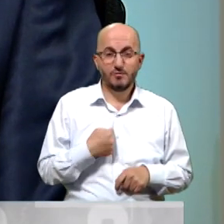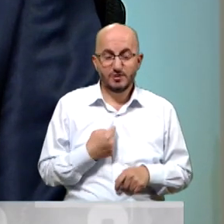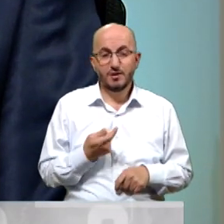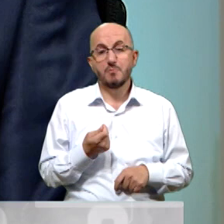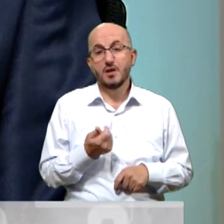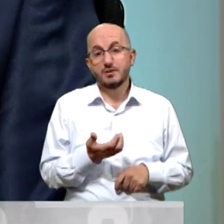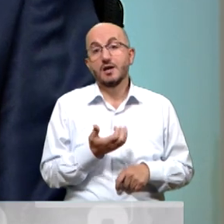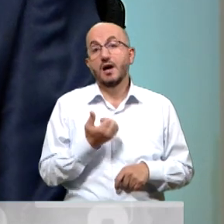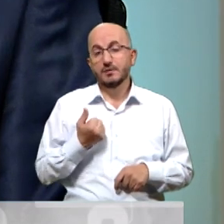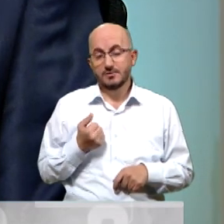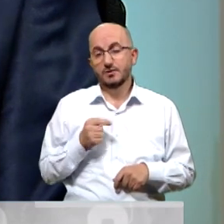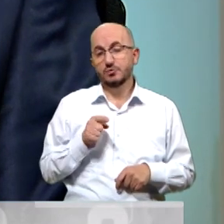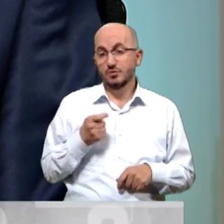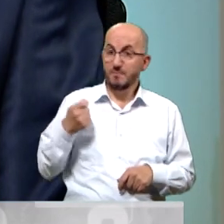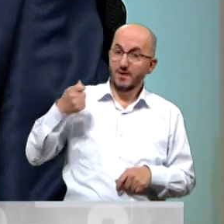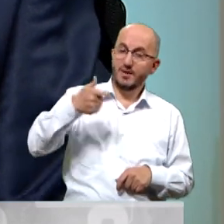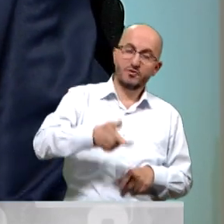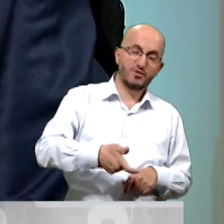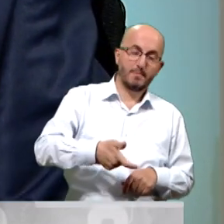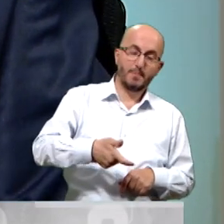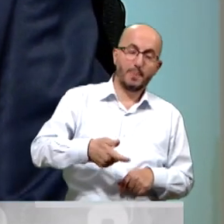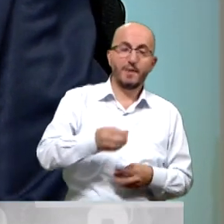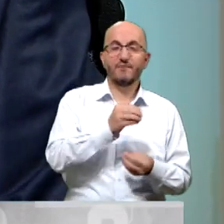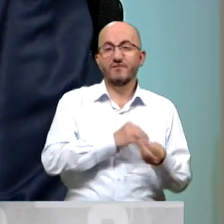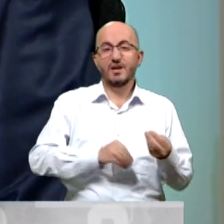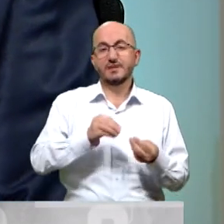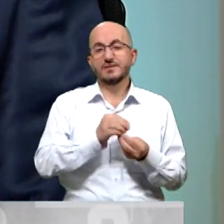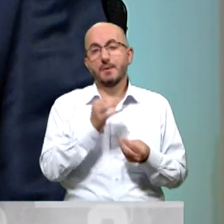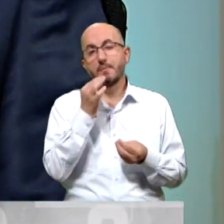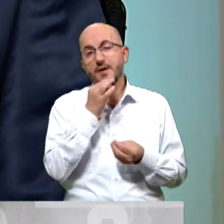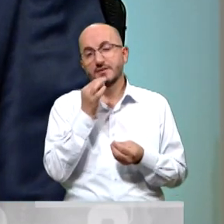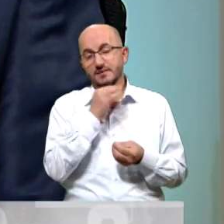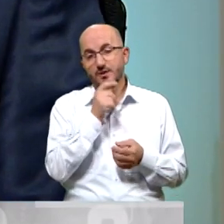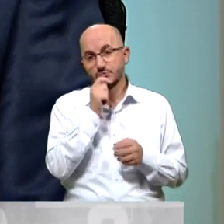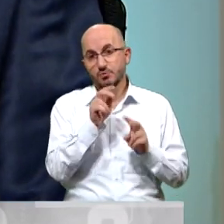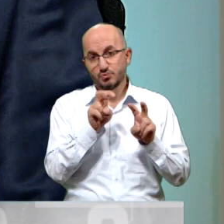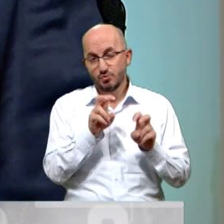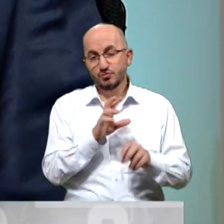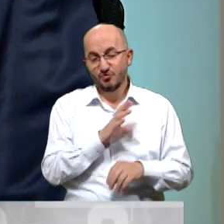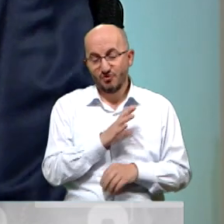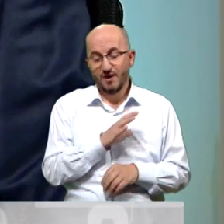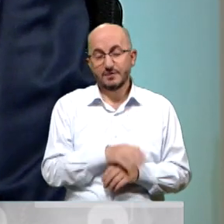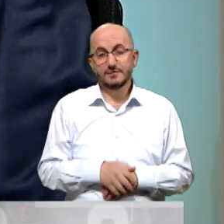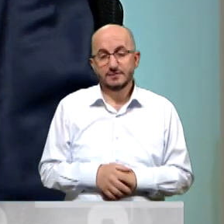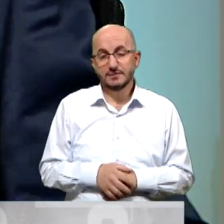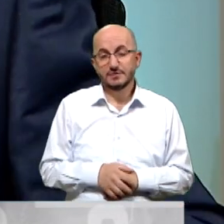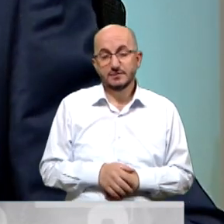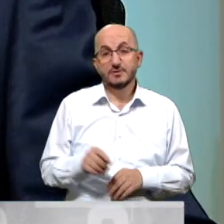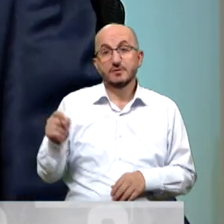paranızı alırsanız size şu kadar vereceğim. Burada faize benzeyen bir durum söz konusu. Hulasa